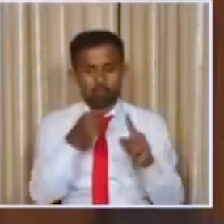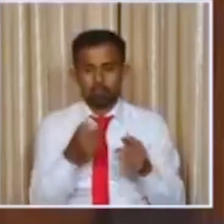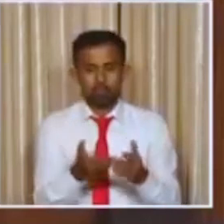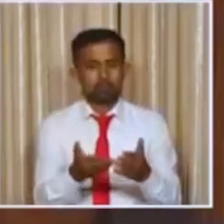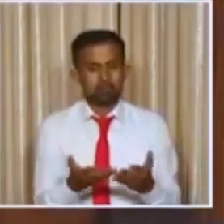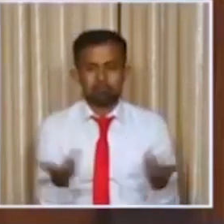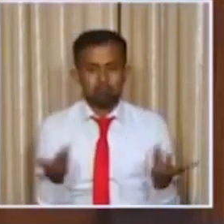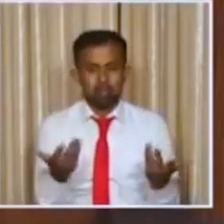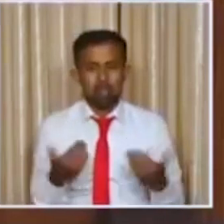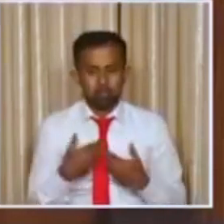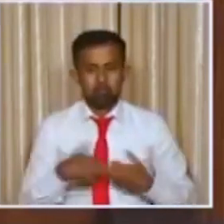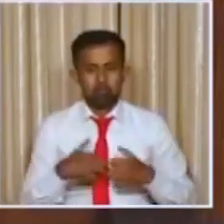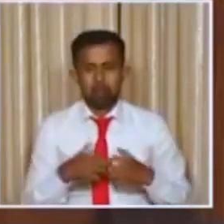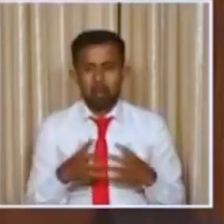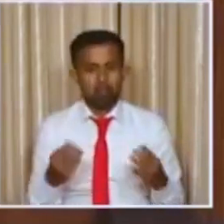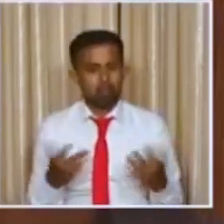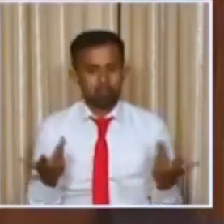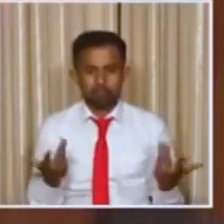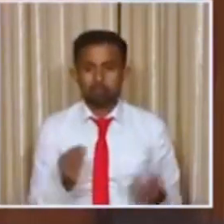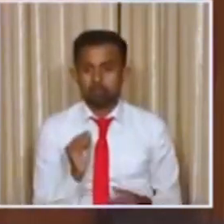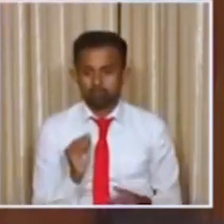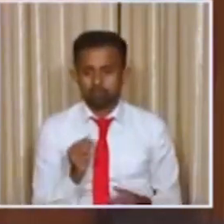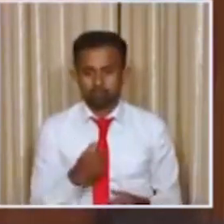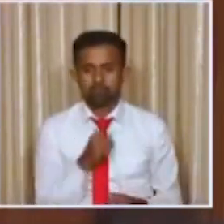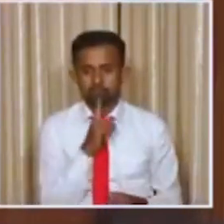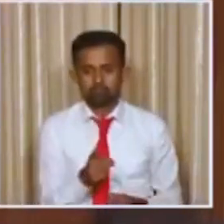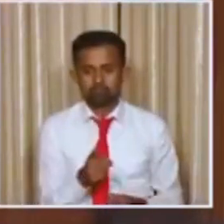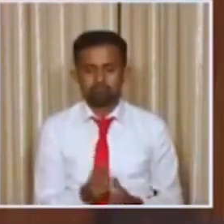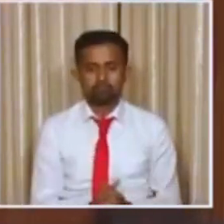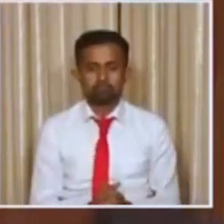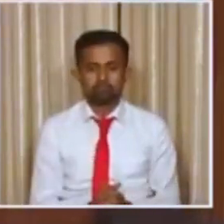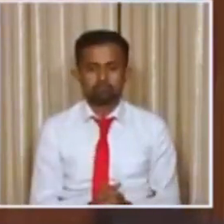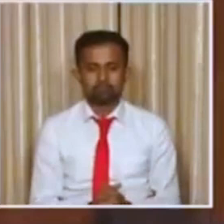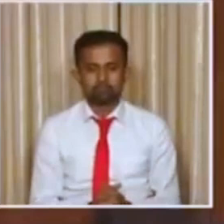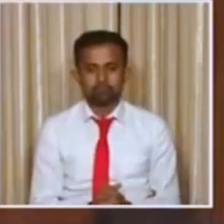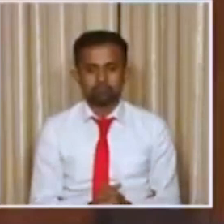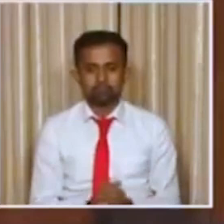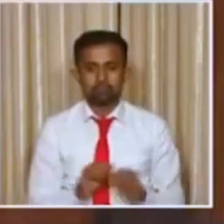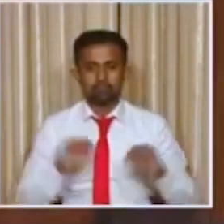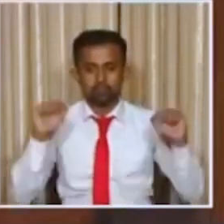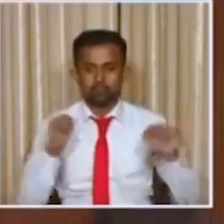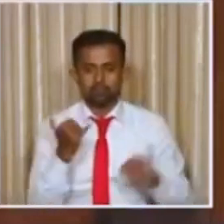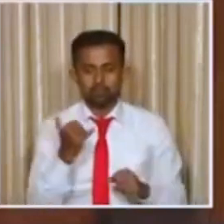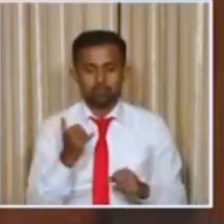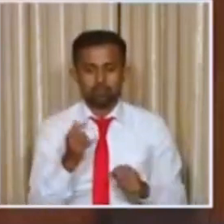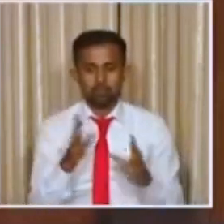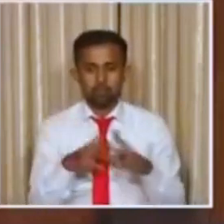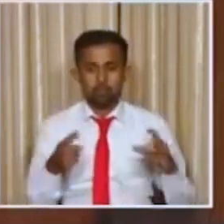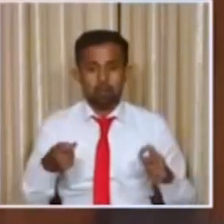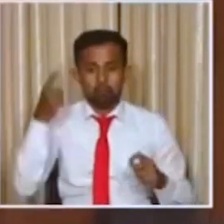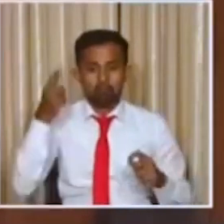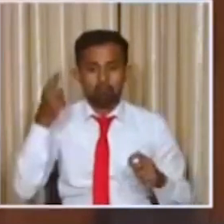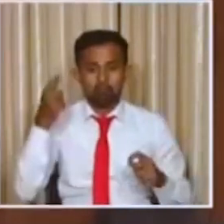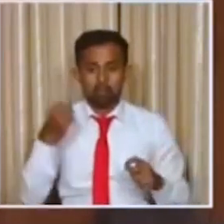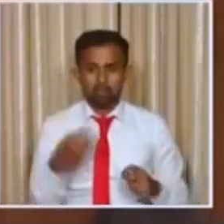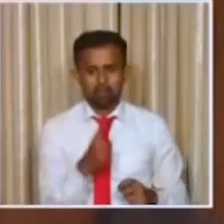things. That is all that I'm trying to say. ඒ වගේම තමයි මේ වගේ අද වෙනකොට අපි දකිනවා උද්ඝෝෂණ දැන් සමහරවිට උද්දමනය සිංගල් ඩිජිටල්